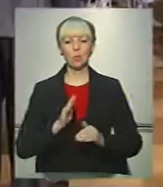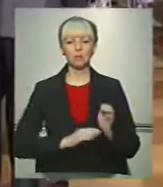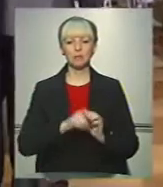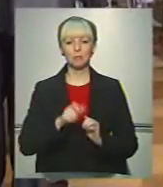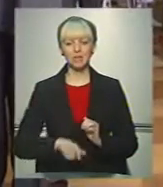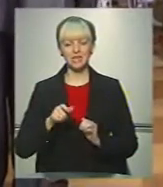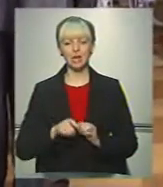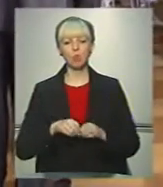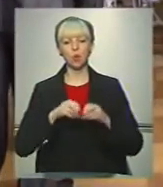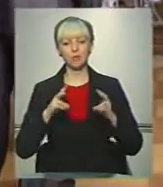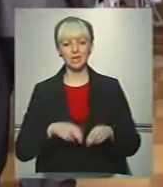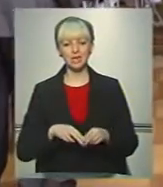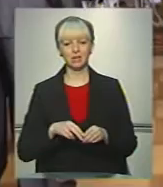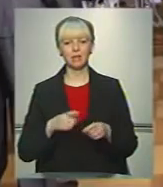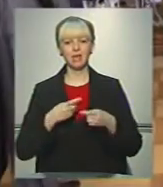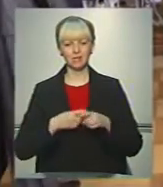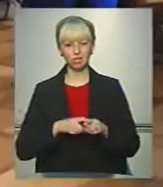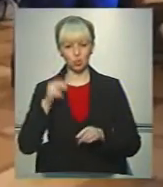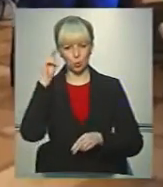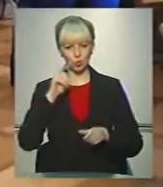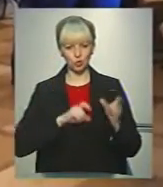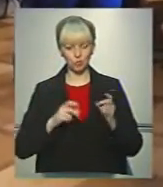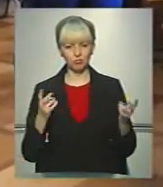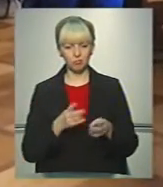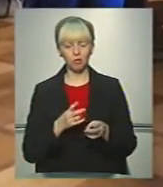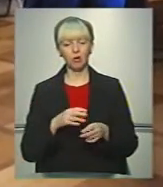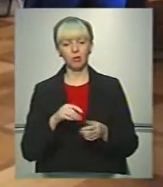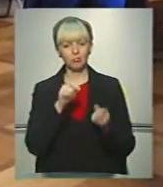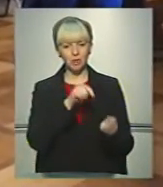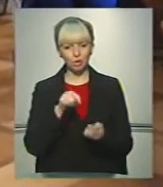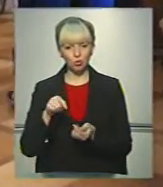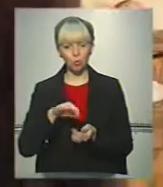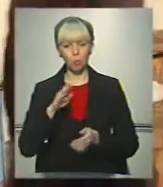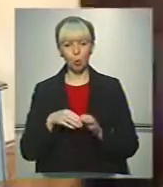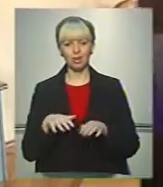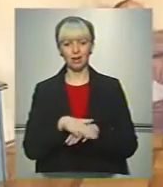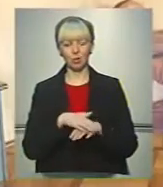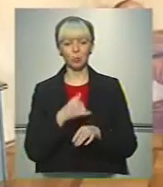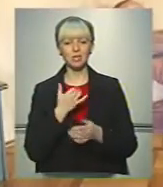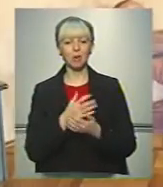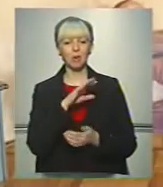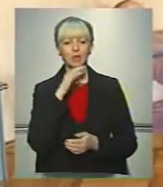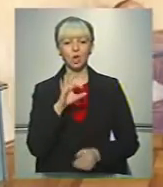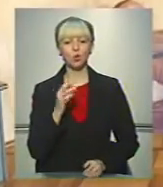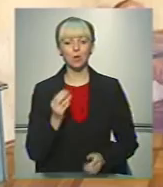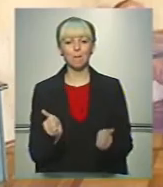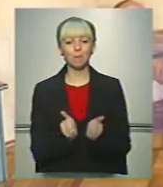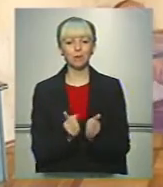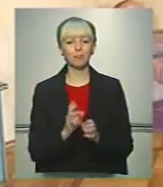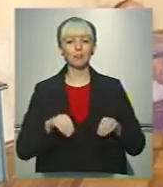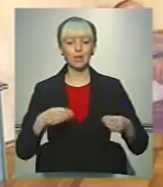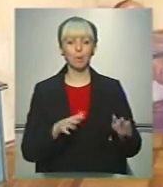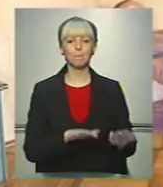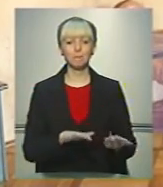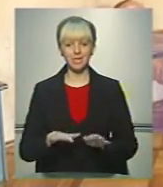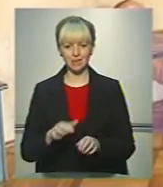спеціалістів в професійно-технічних училищах. Потрібно підлаштовуватись під ринок. У нас є багато соціальних партнерів, які надають